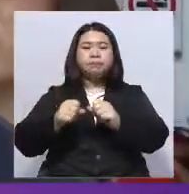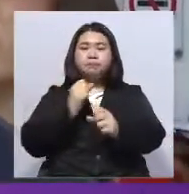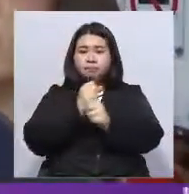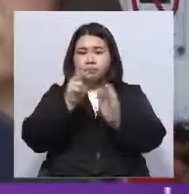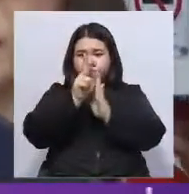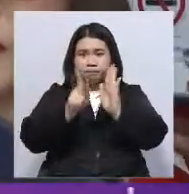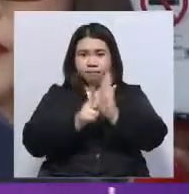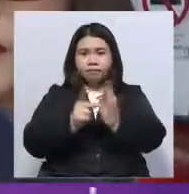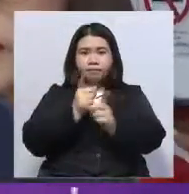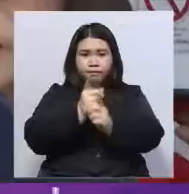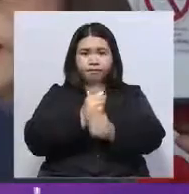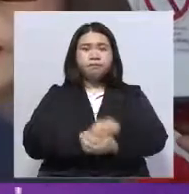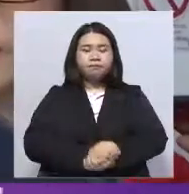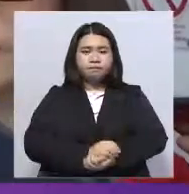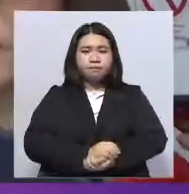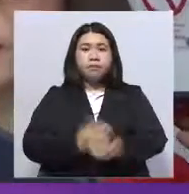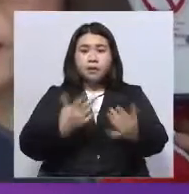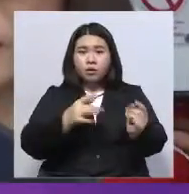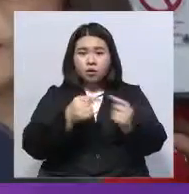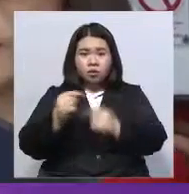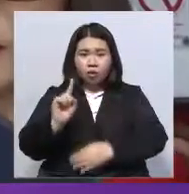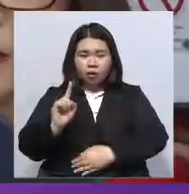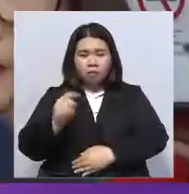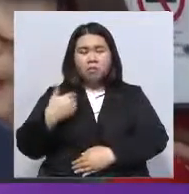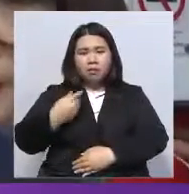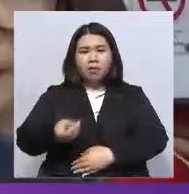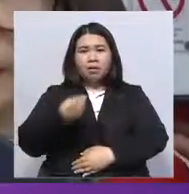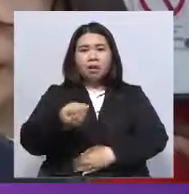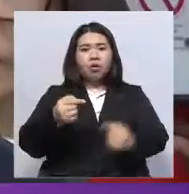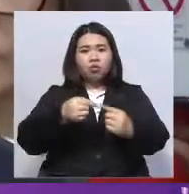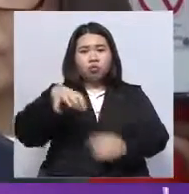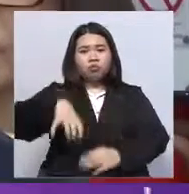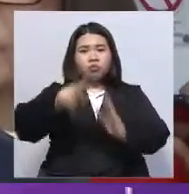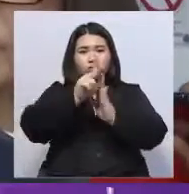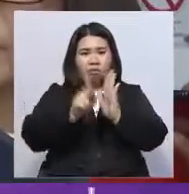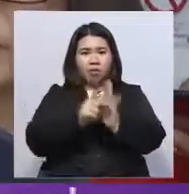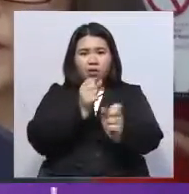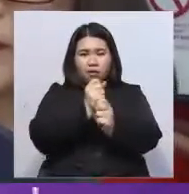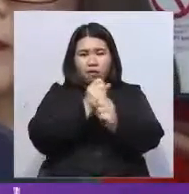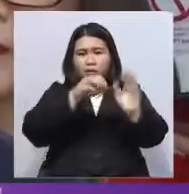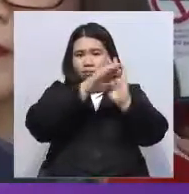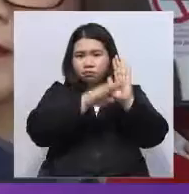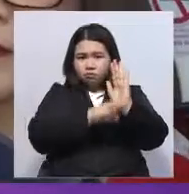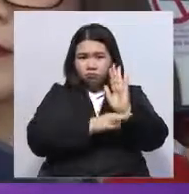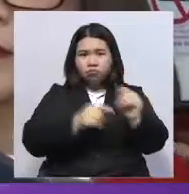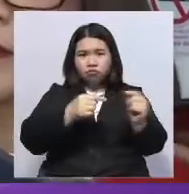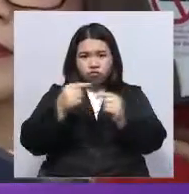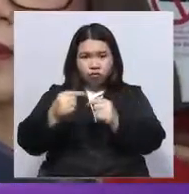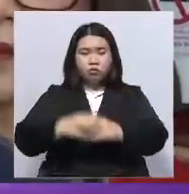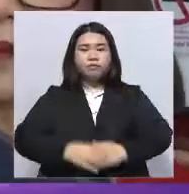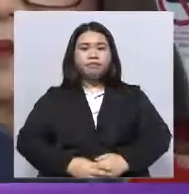หมายแล้วก็หลังจากนั้นผมก็จะมอบให้กับทางสำนักนิติการนี่นะไปดำเนินการตามระเบียบในเชิงวินัยต่อไปนะ